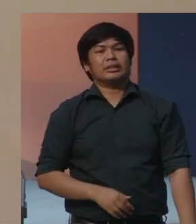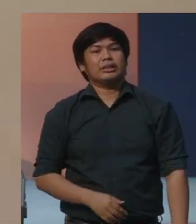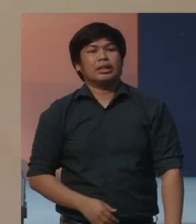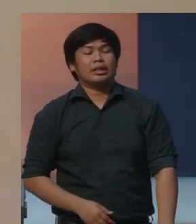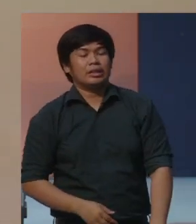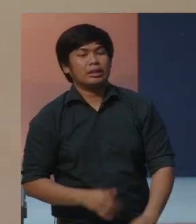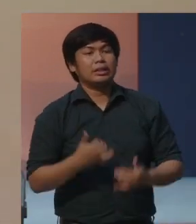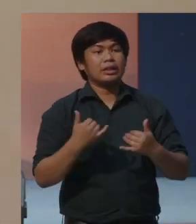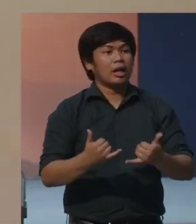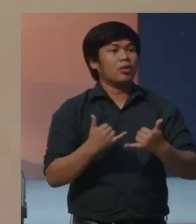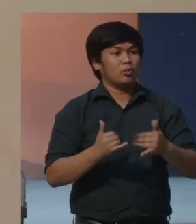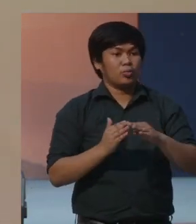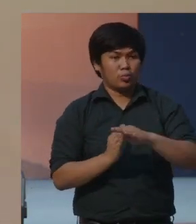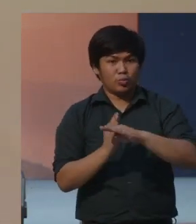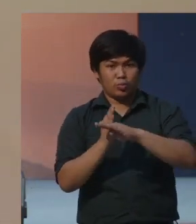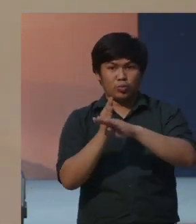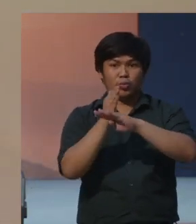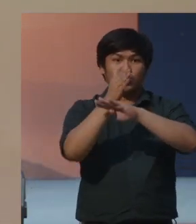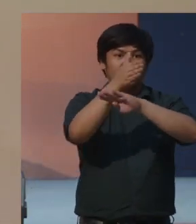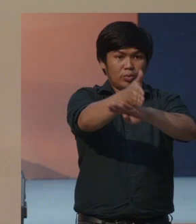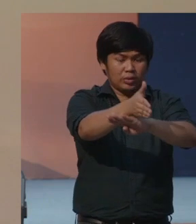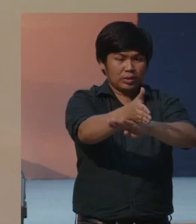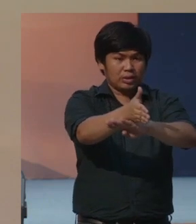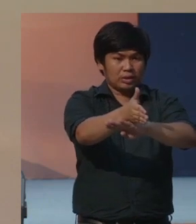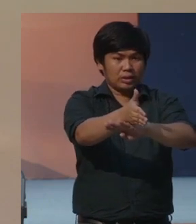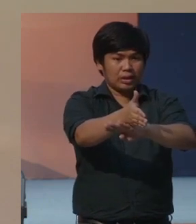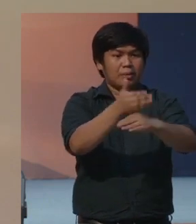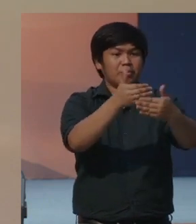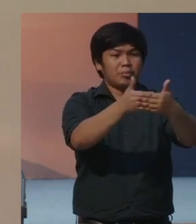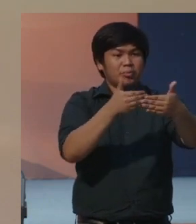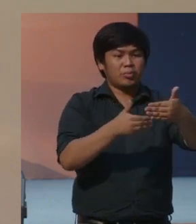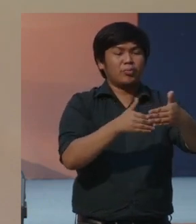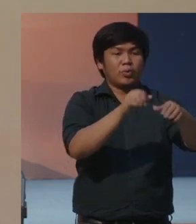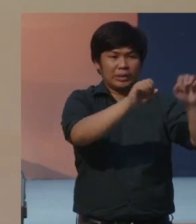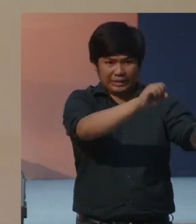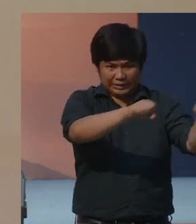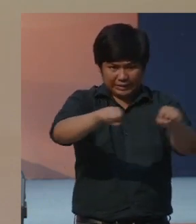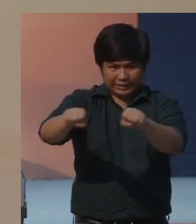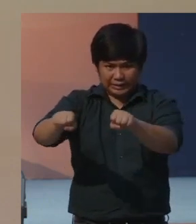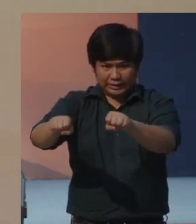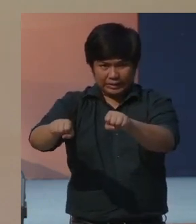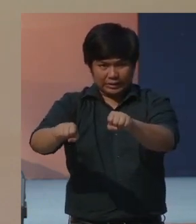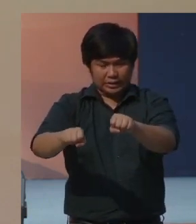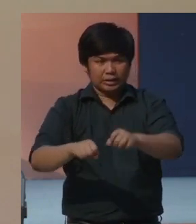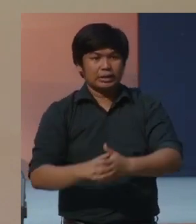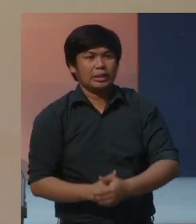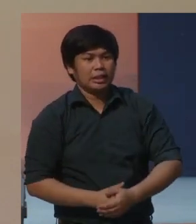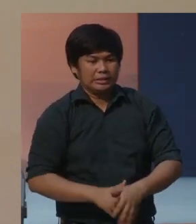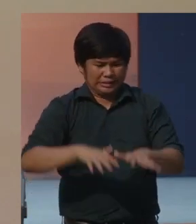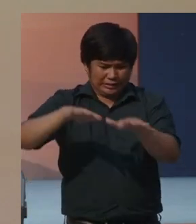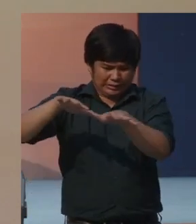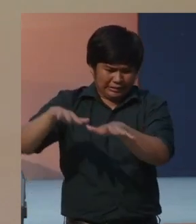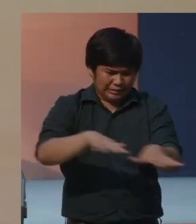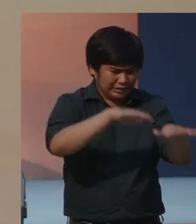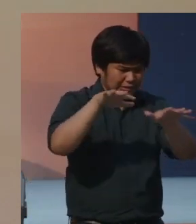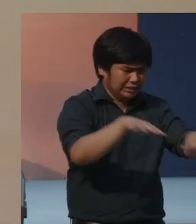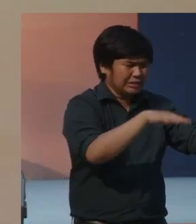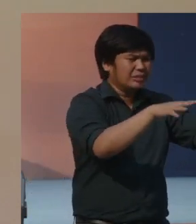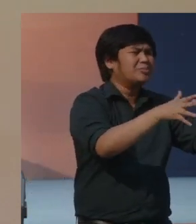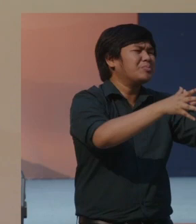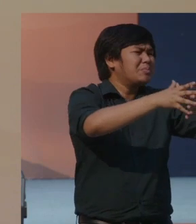pong tinatawiran nila is just before the Dead Sea, kung saan lalong lumalawak ang River